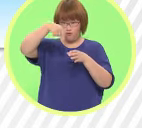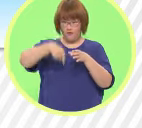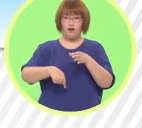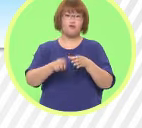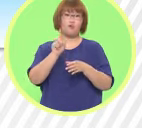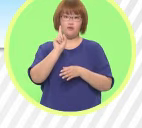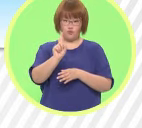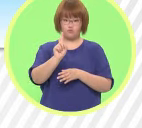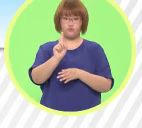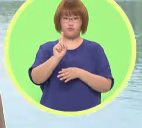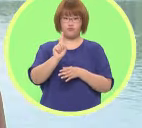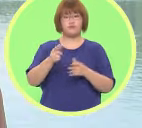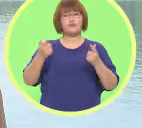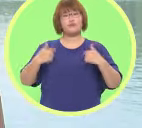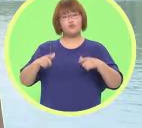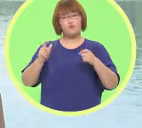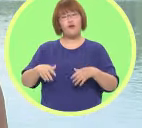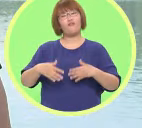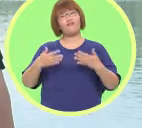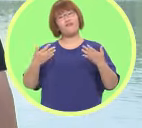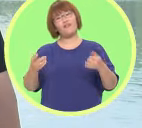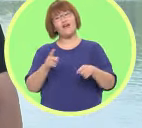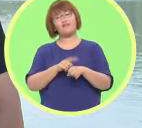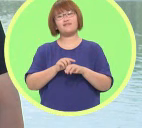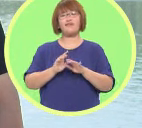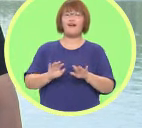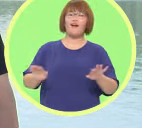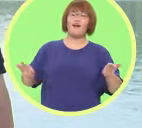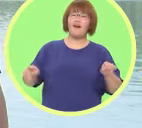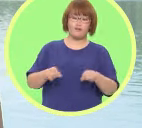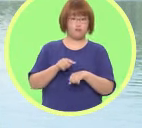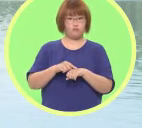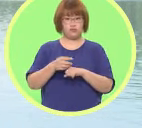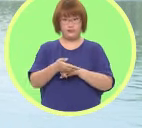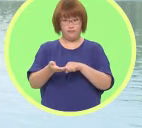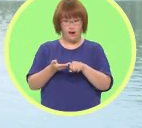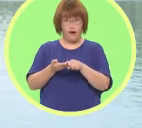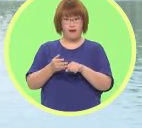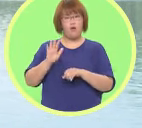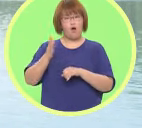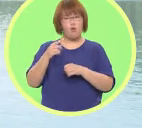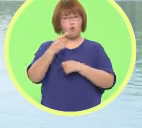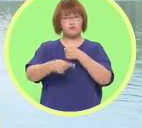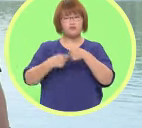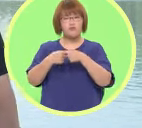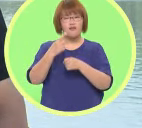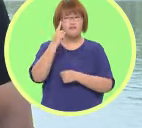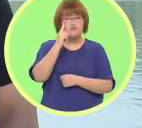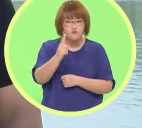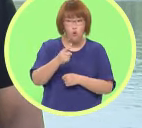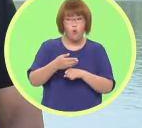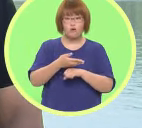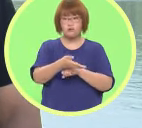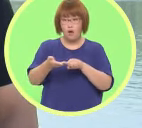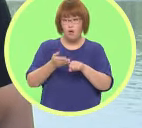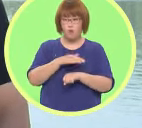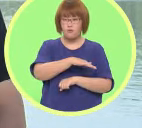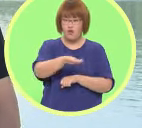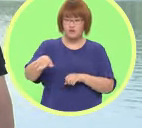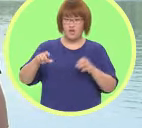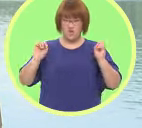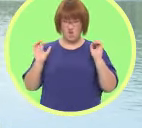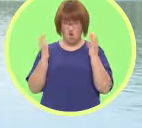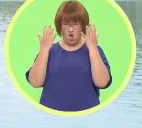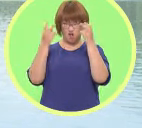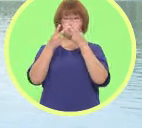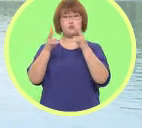23の市と町の一つです。 ゆったりと穏やかな時間が流れる大崎上島ですが、年に一度島の皆